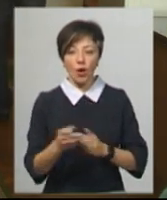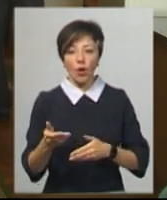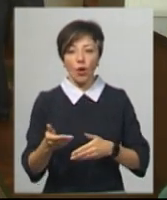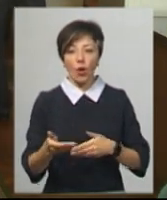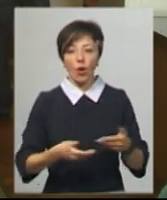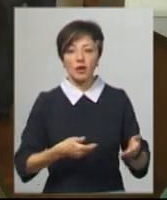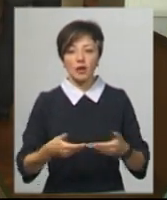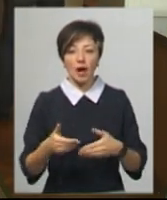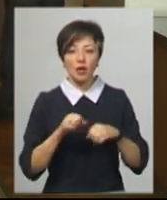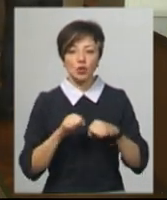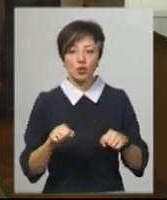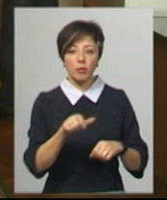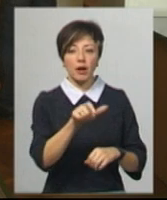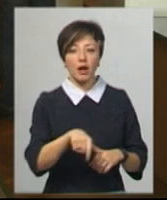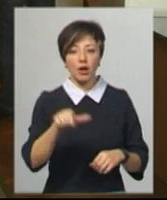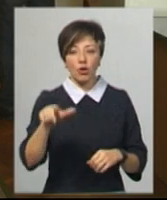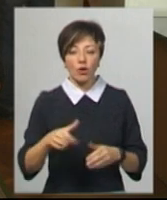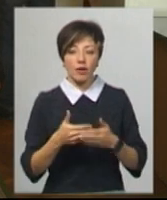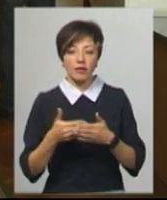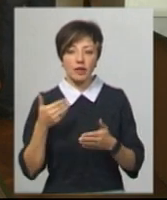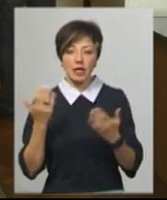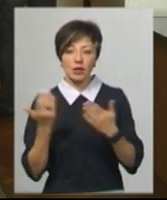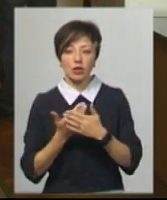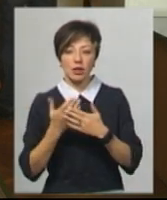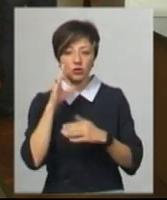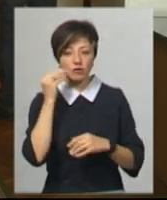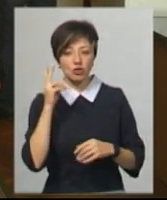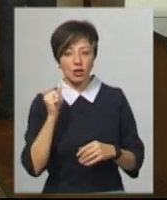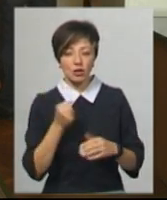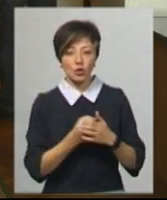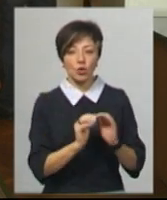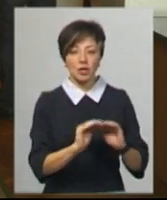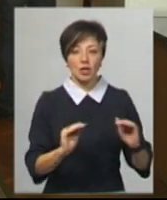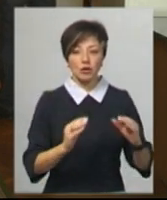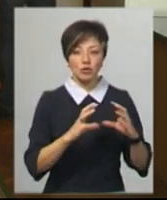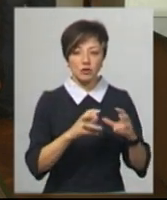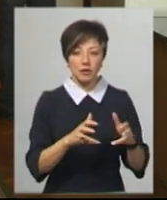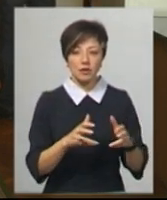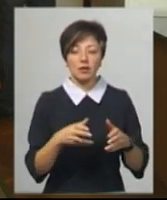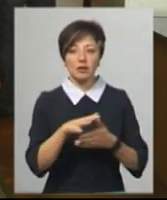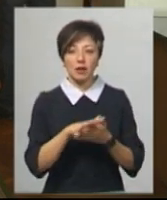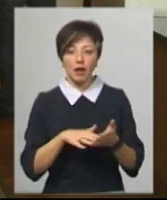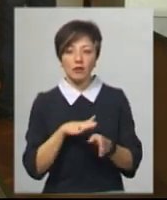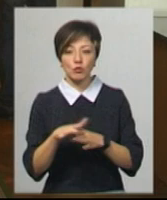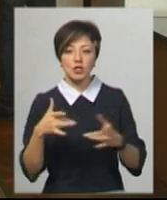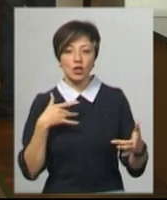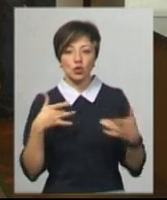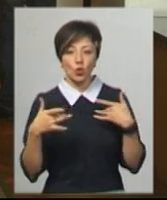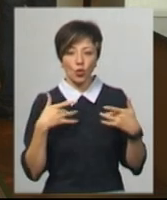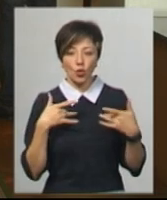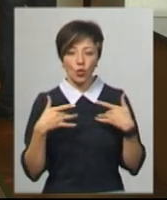супергероїв від кінотеатру імені Шевченка до дитячого світу, де далі відбудеться шоу,